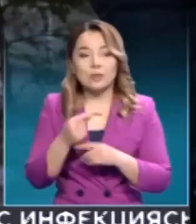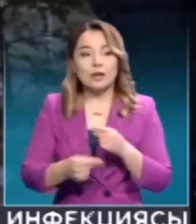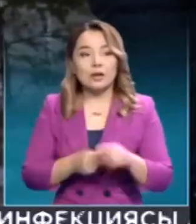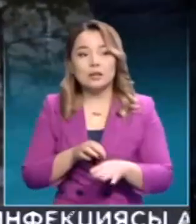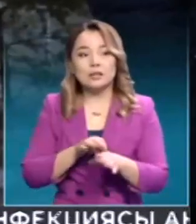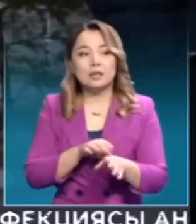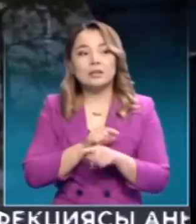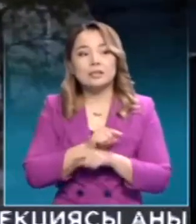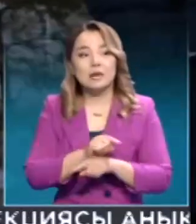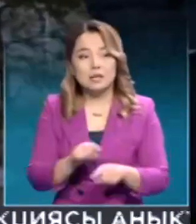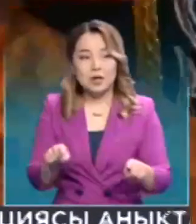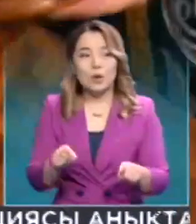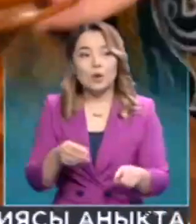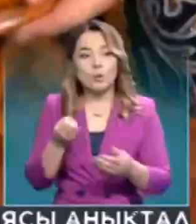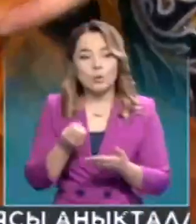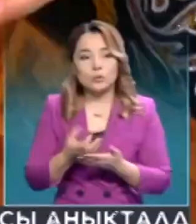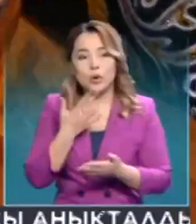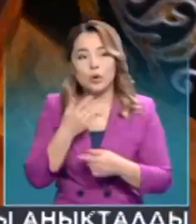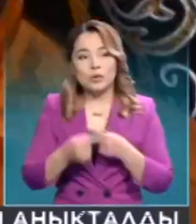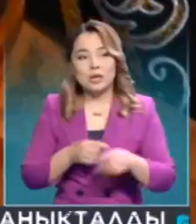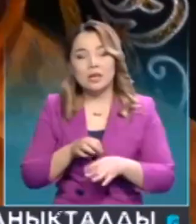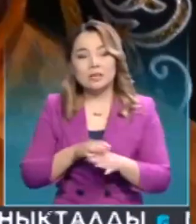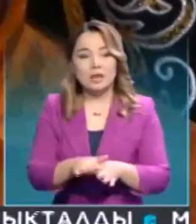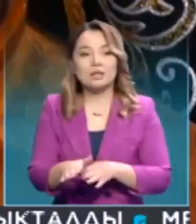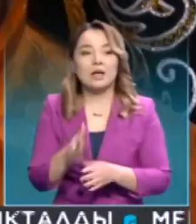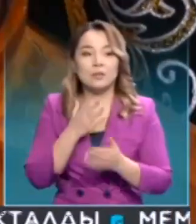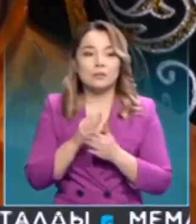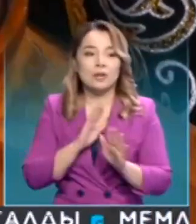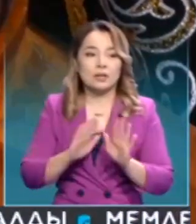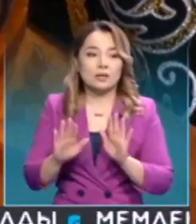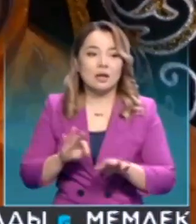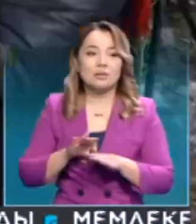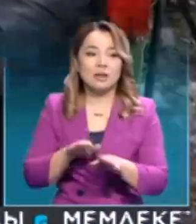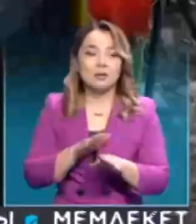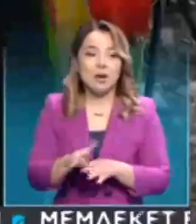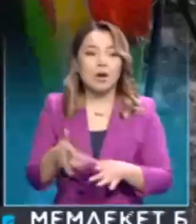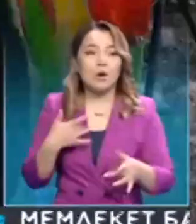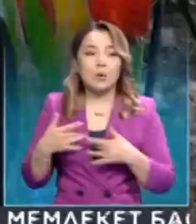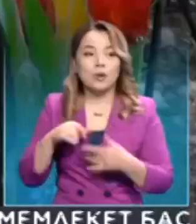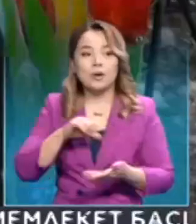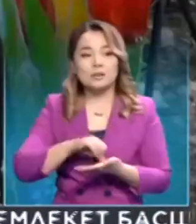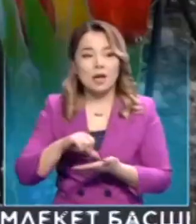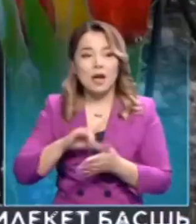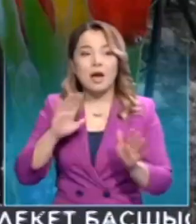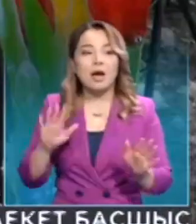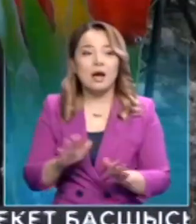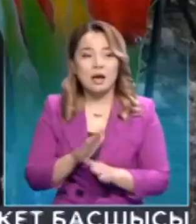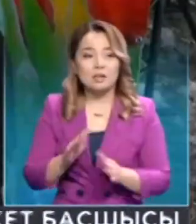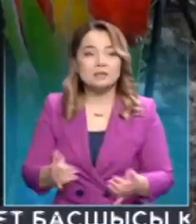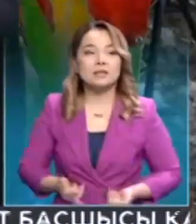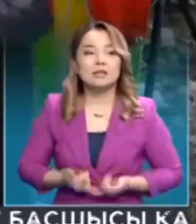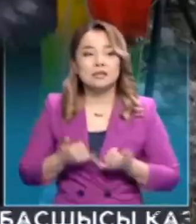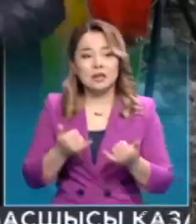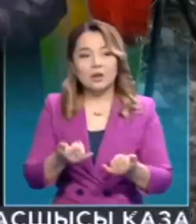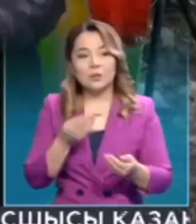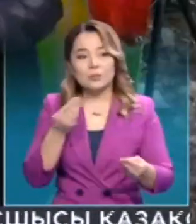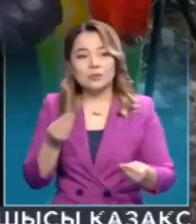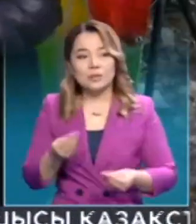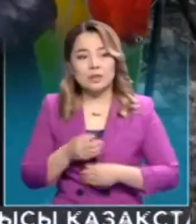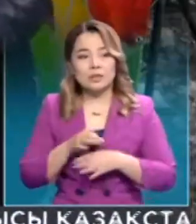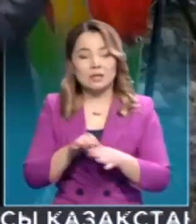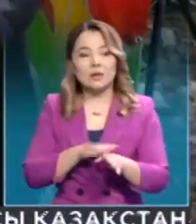дәстүрін насихаттайтын ұлттық құндылықтар әшекейлері мен жәдігерлер қойылды. Ал өнерпаздар ән шашумен мерекенің көркін қыздыра